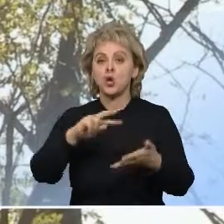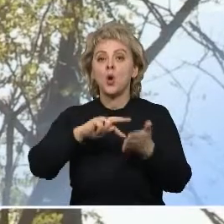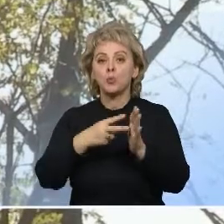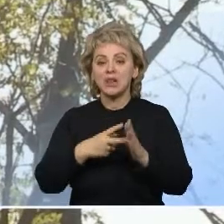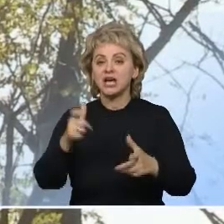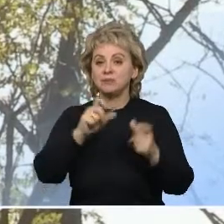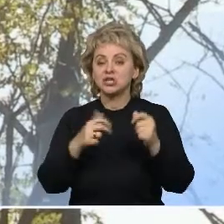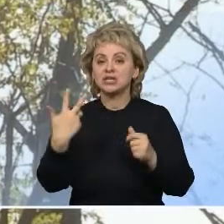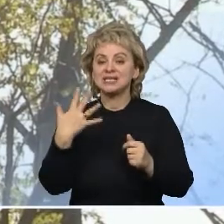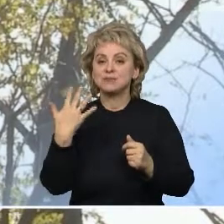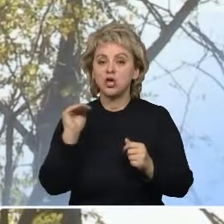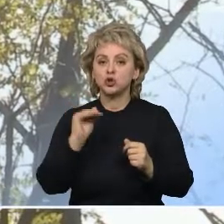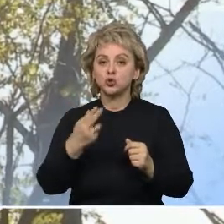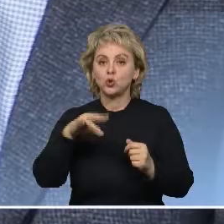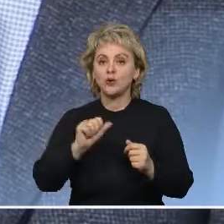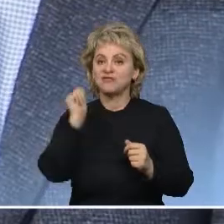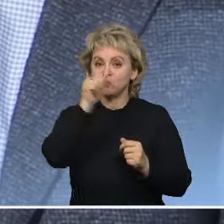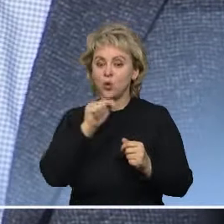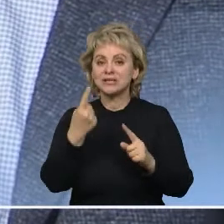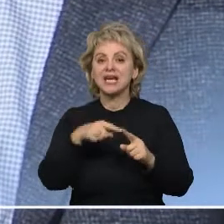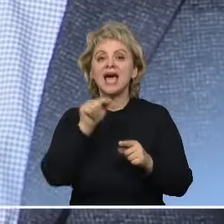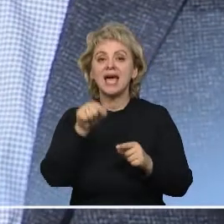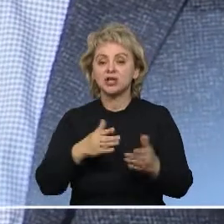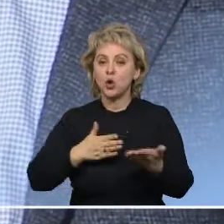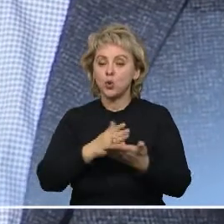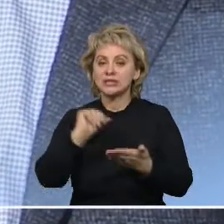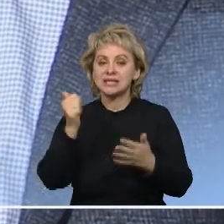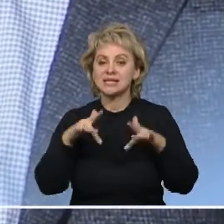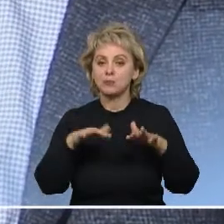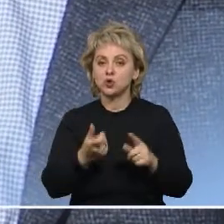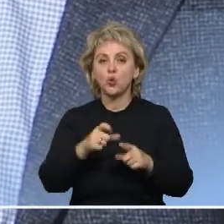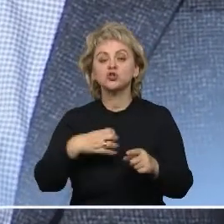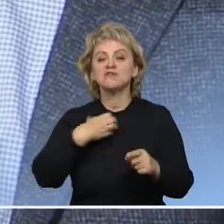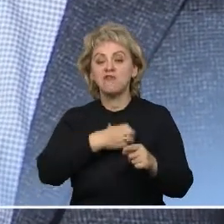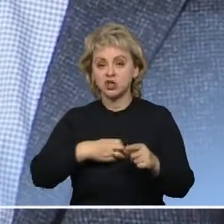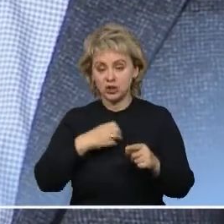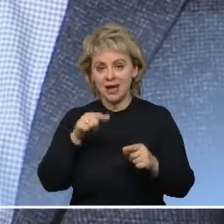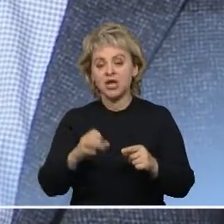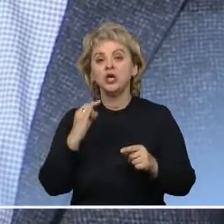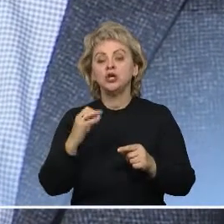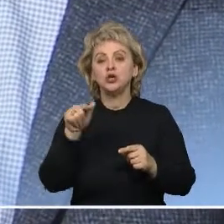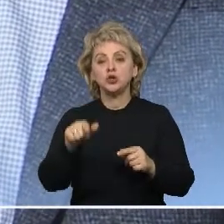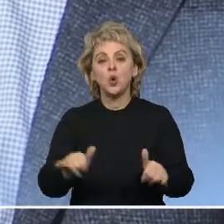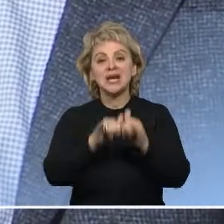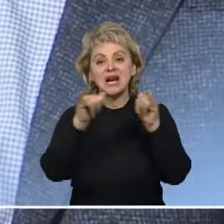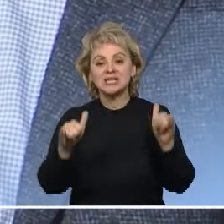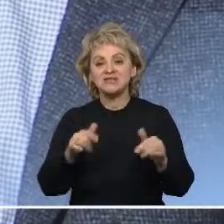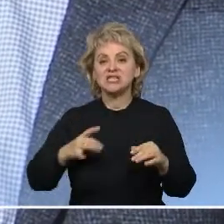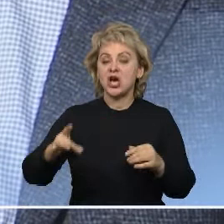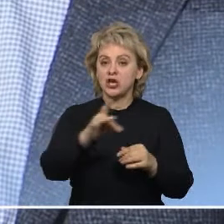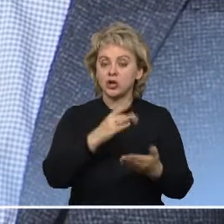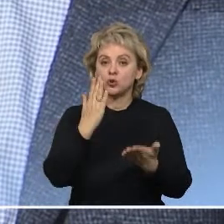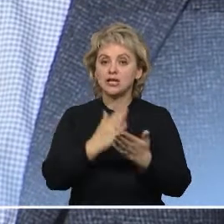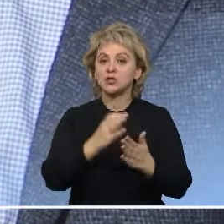Планируемые надои 35 тысяч тонн в год. Вот эта отрасль на самом деле для нас очень важна. Ее развитие в регионе